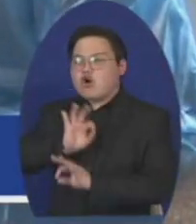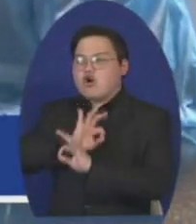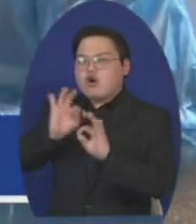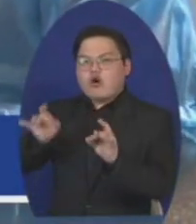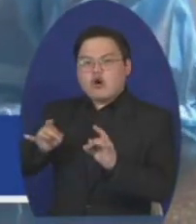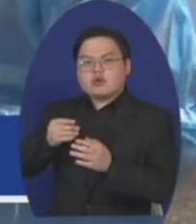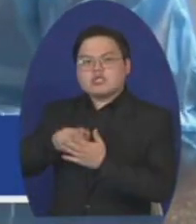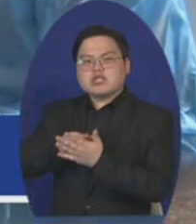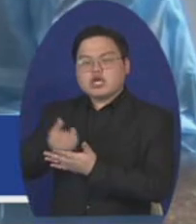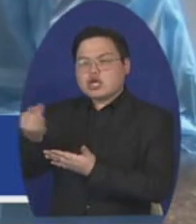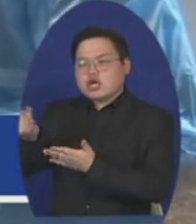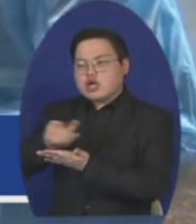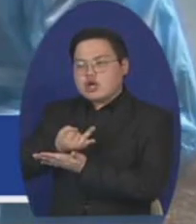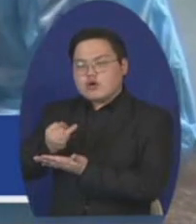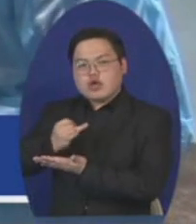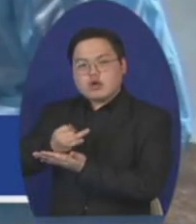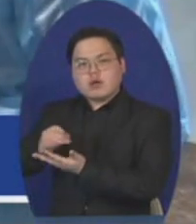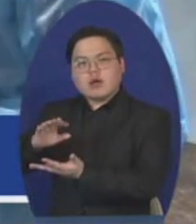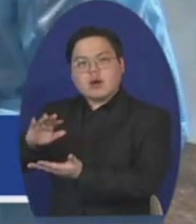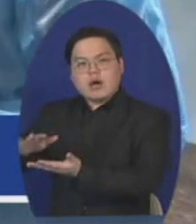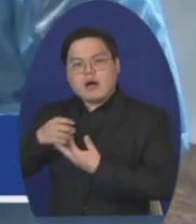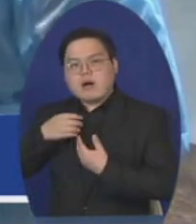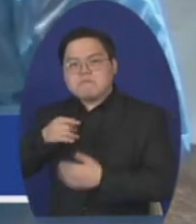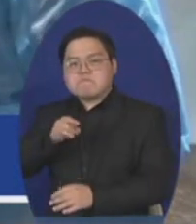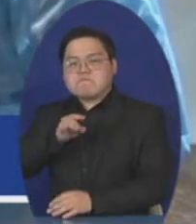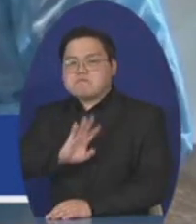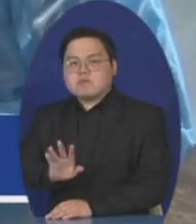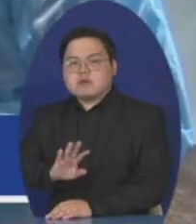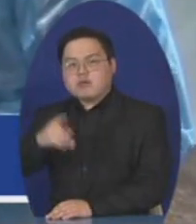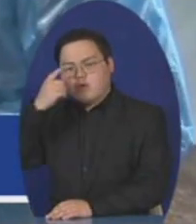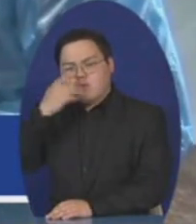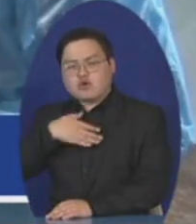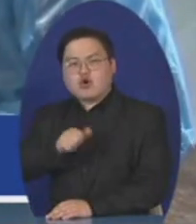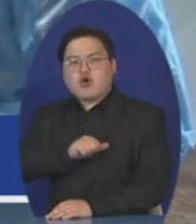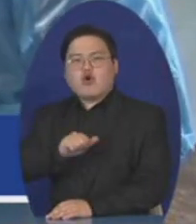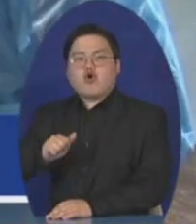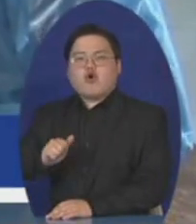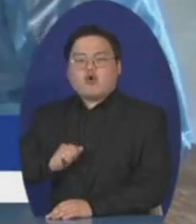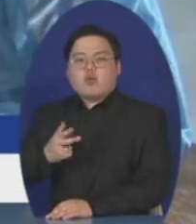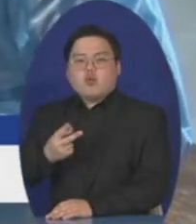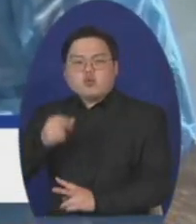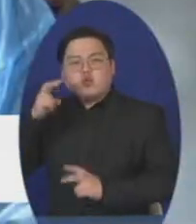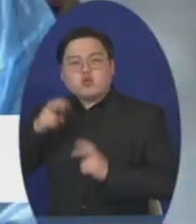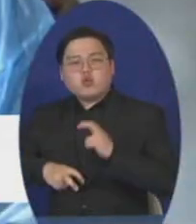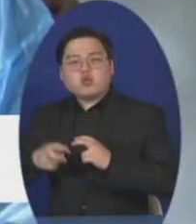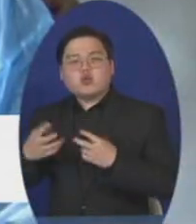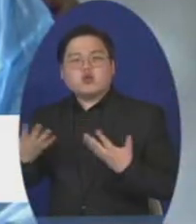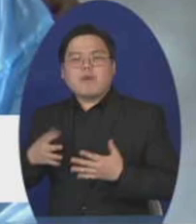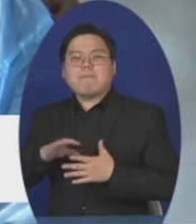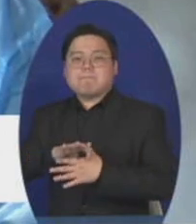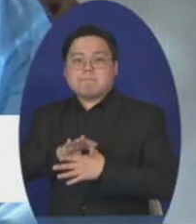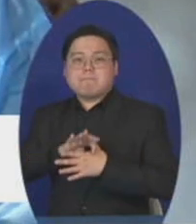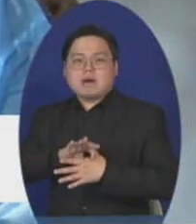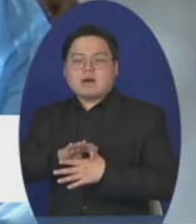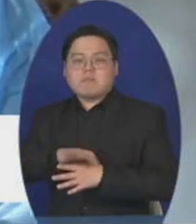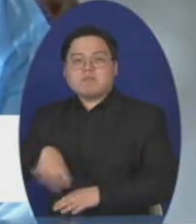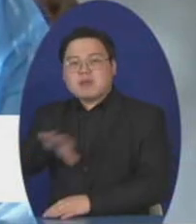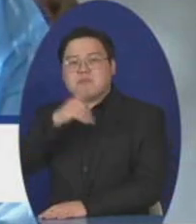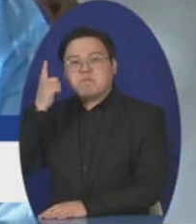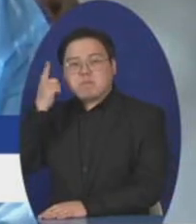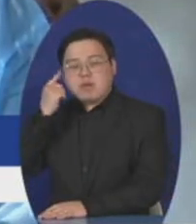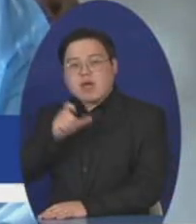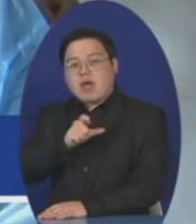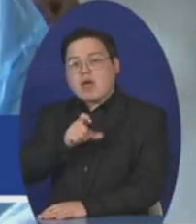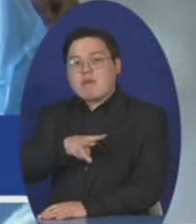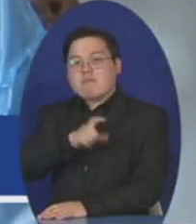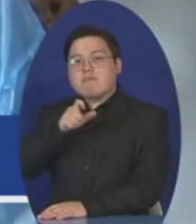нэгэн импортын бараа бүтээгдэхүүн байгаагүйгээр бид нар өөрсдөө яг үйлдвэрлэж чадчихгаа цөөхөн бүтээгдэхүүний нэг бол одоо мах. Та бүхэн мэдэж байгаа MLT-ийн махны үйлдвэрээс